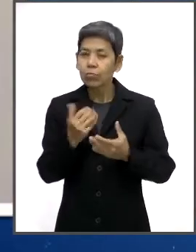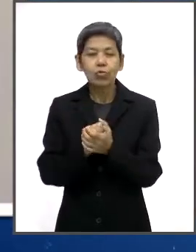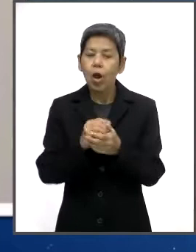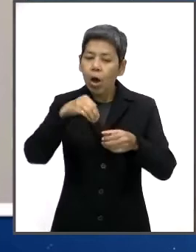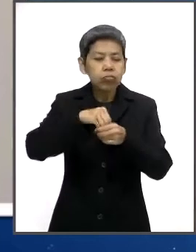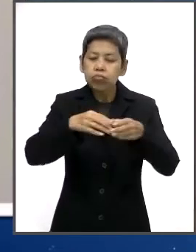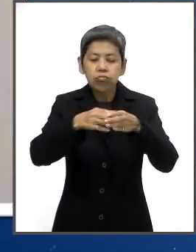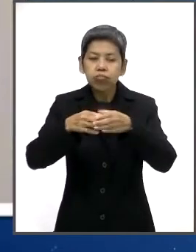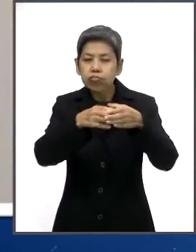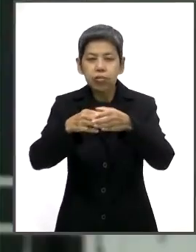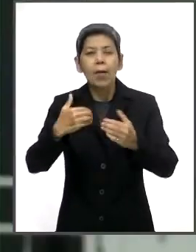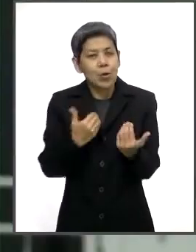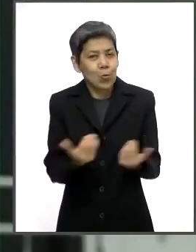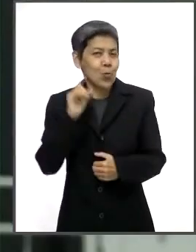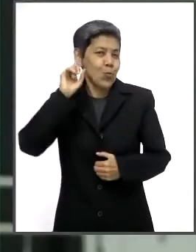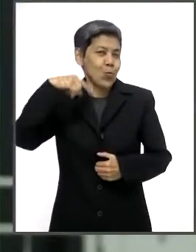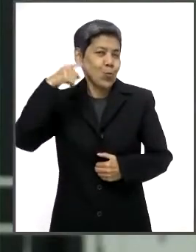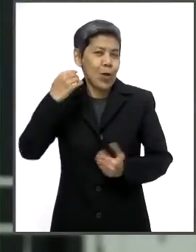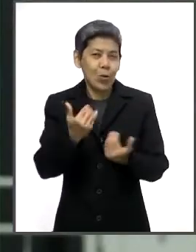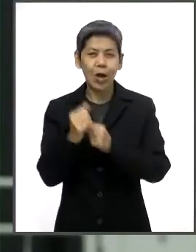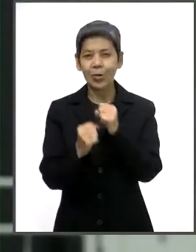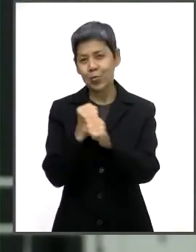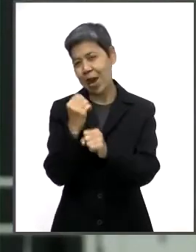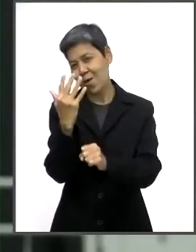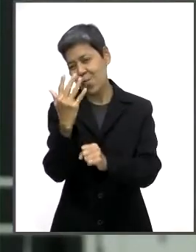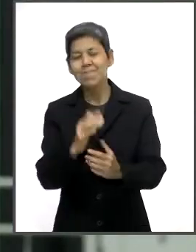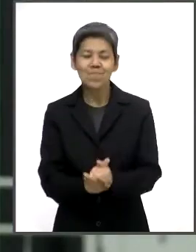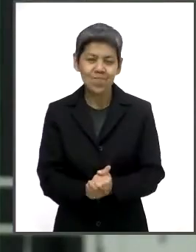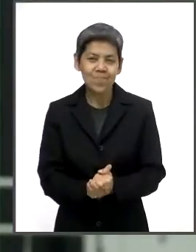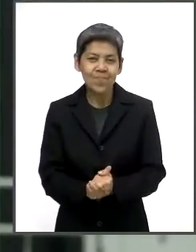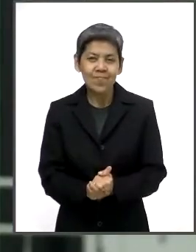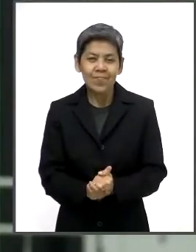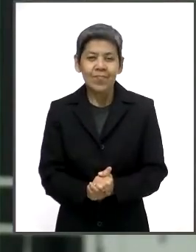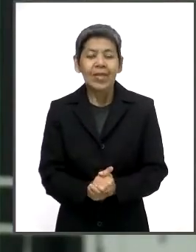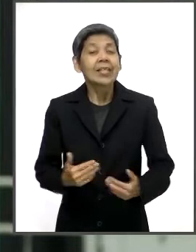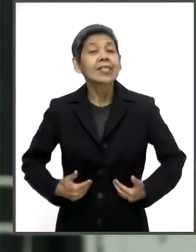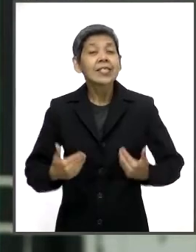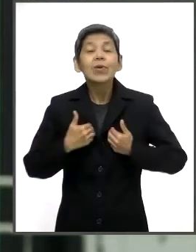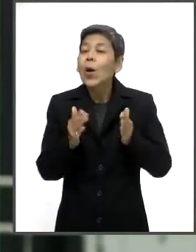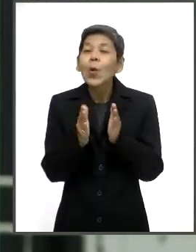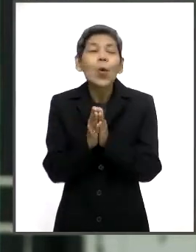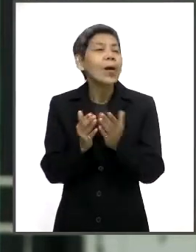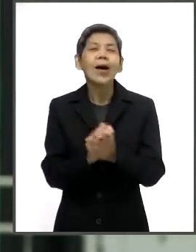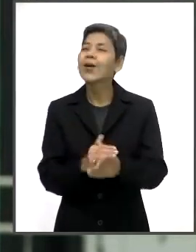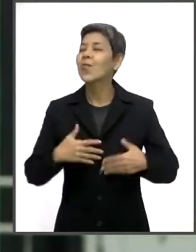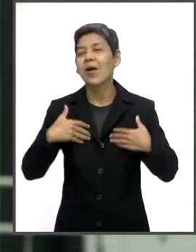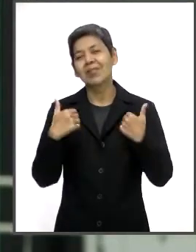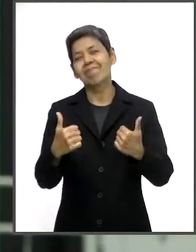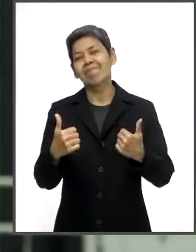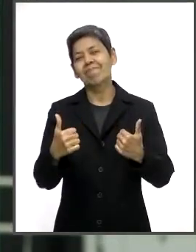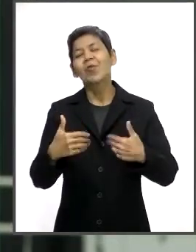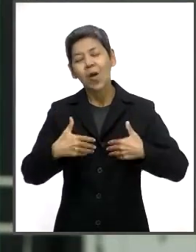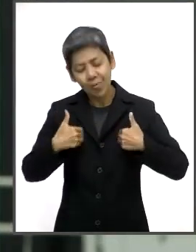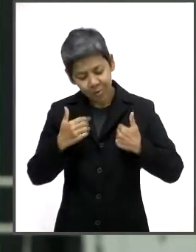อยู่ในครอบครัวใหญ่ด้วยกันพี่ก็มีลูกสาวตอนนี้ลูกสาวอายุ5ขวบนะคะก็ใช้ชีวิตอย่างมีความสุ